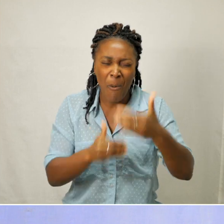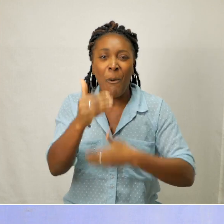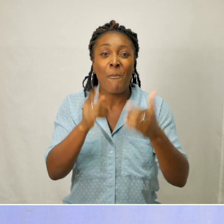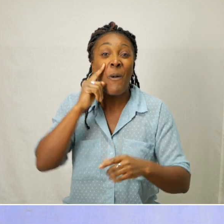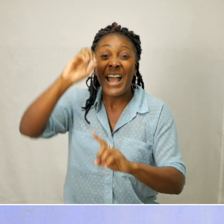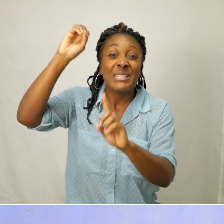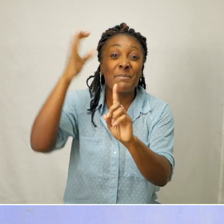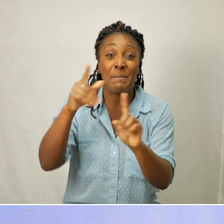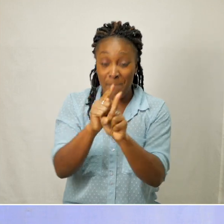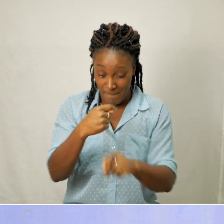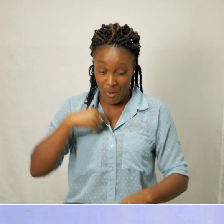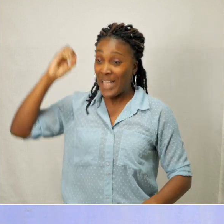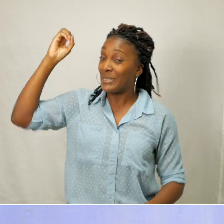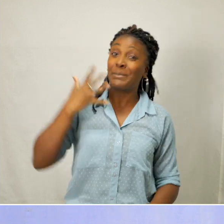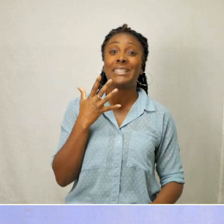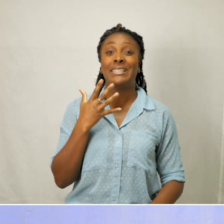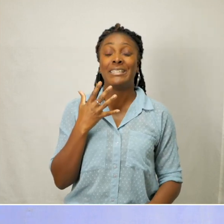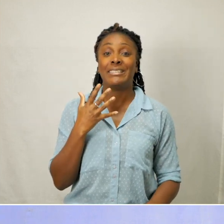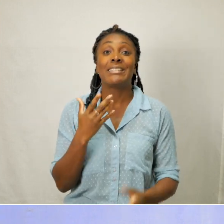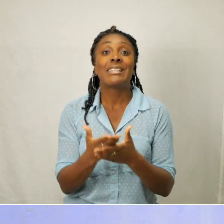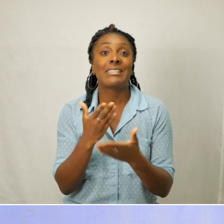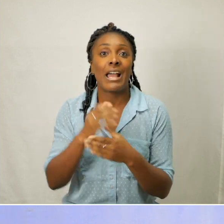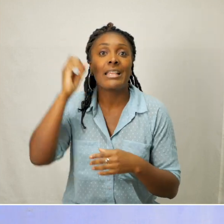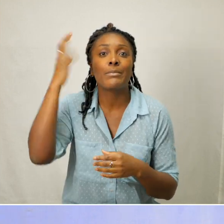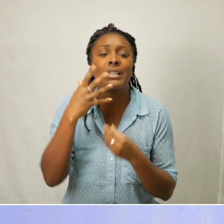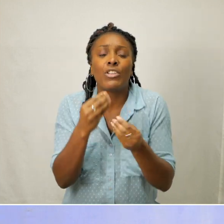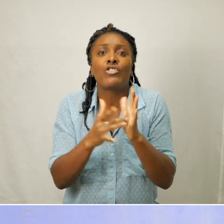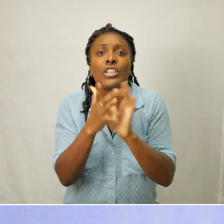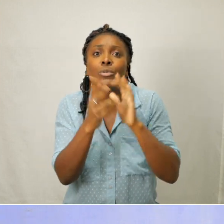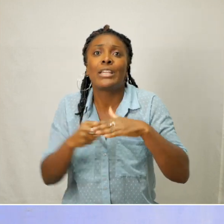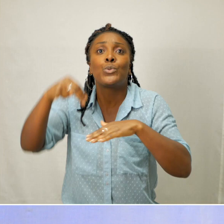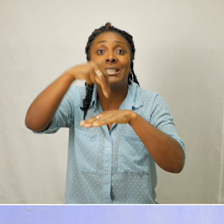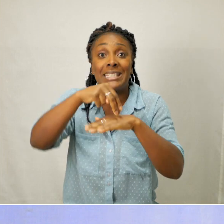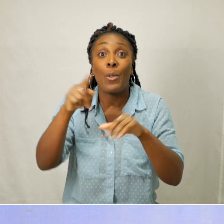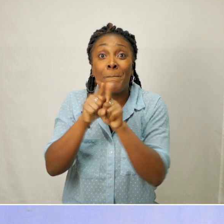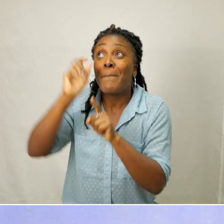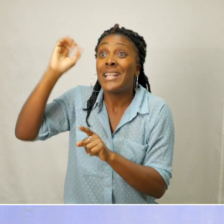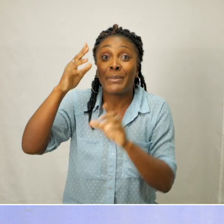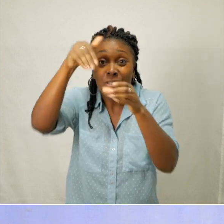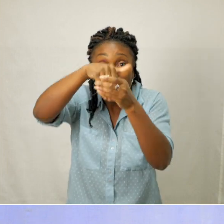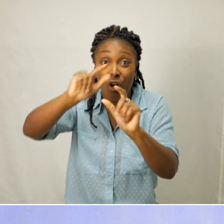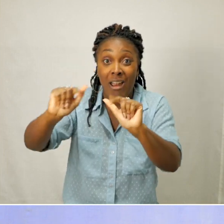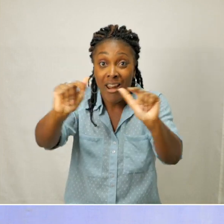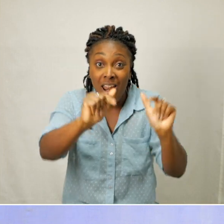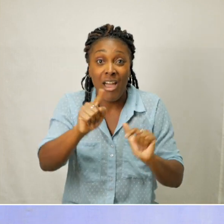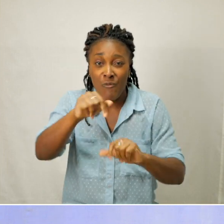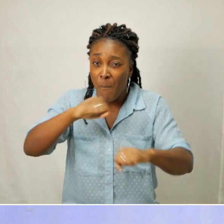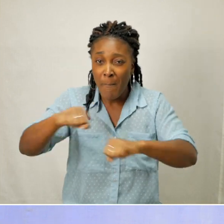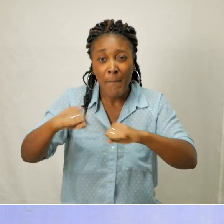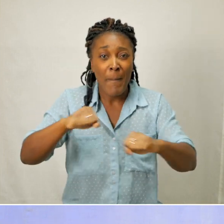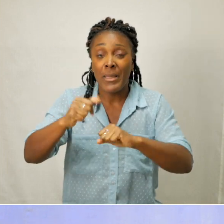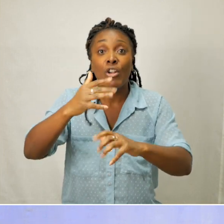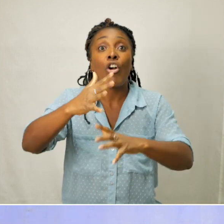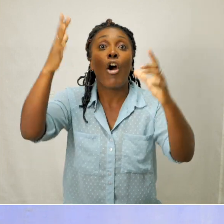même esprit que moi, le même esprit qui a ressuscité Christ d'entre les morts. Est en vous aujourd'hui et vous êtes appelés à faire des œuvres qui sont